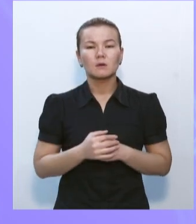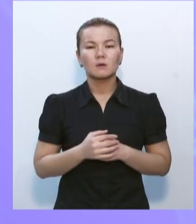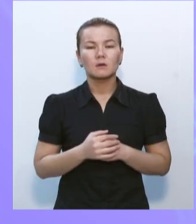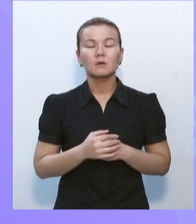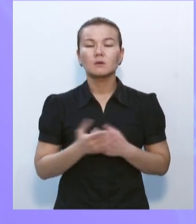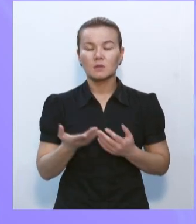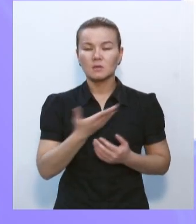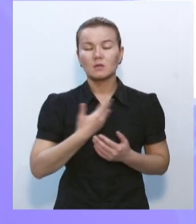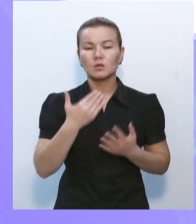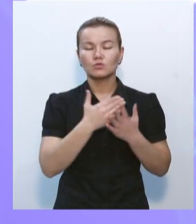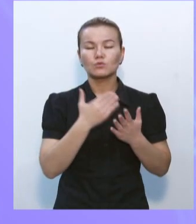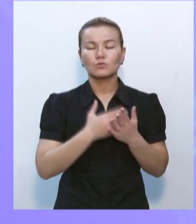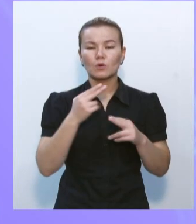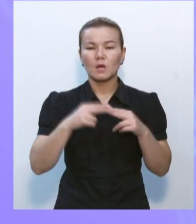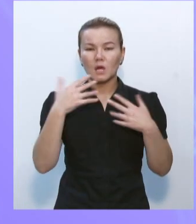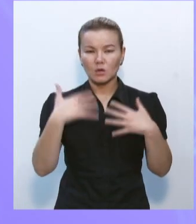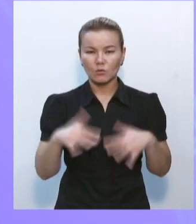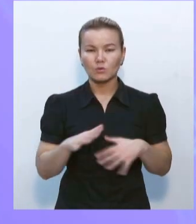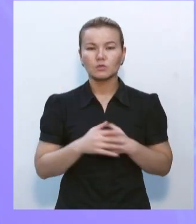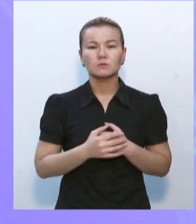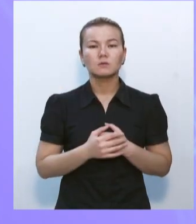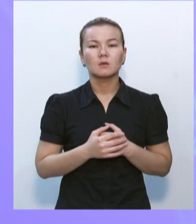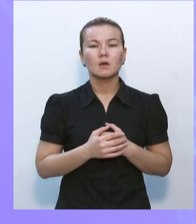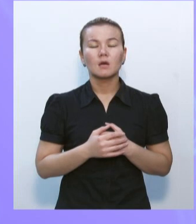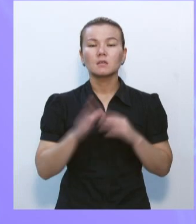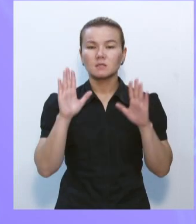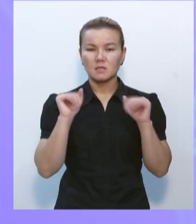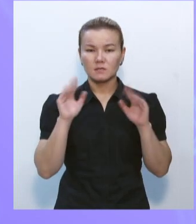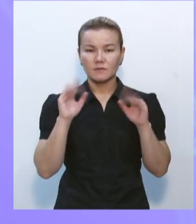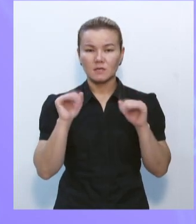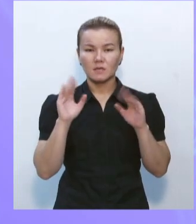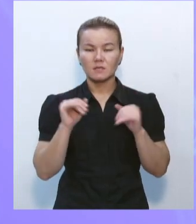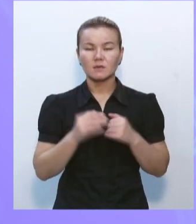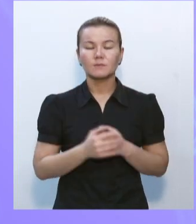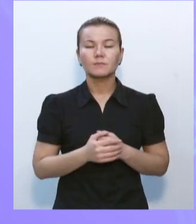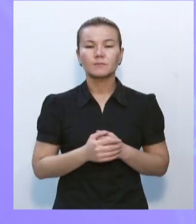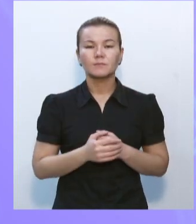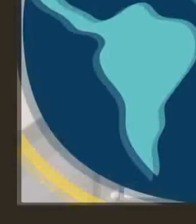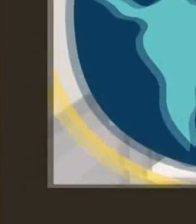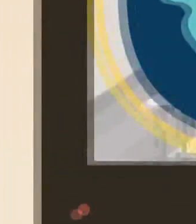Ушуну менен сабагыбыз аяктады. Саламатта калгыла.